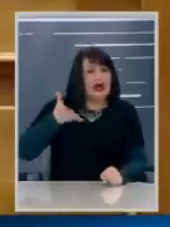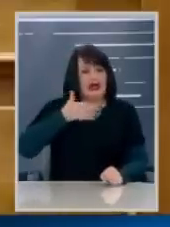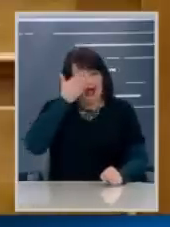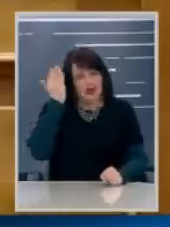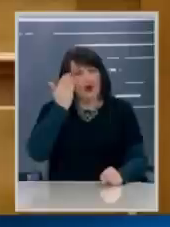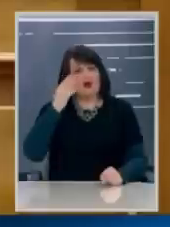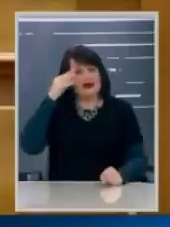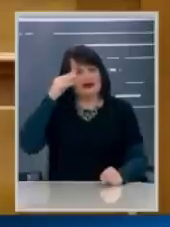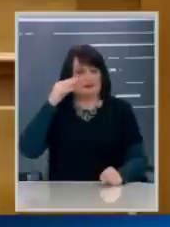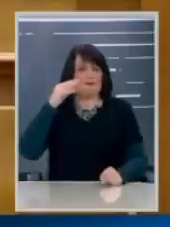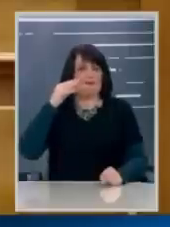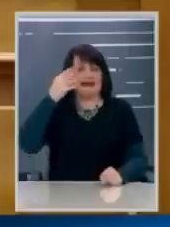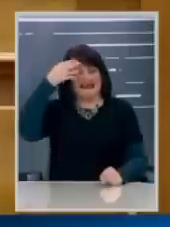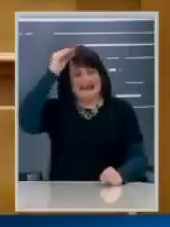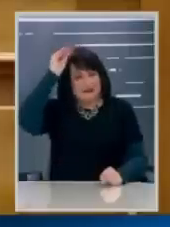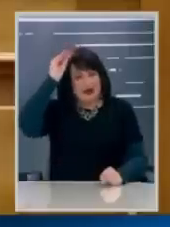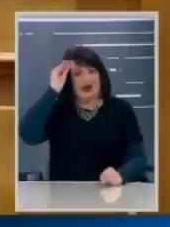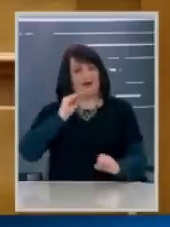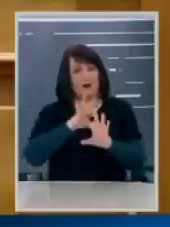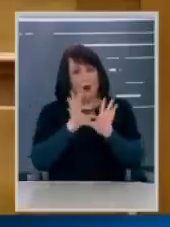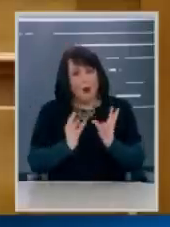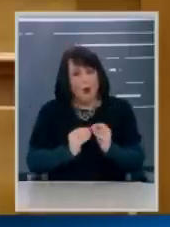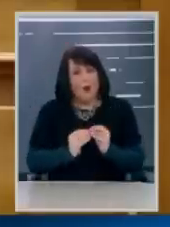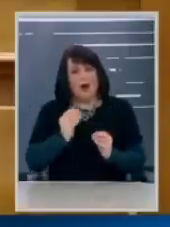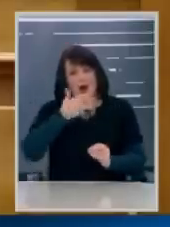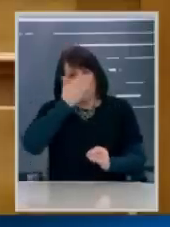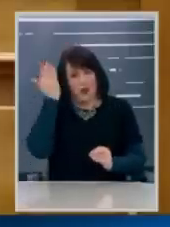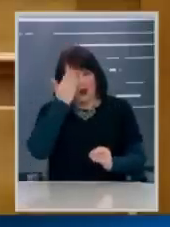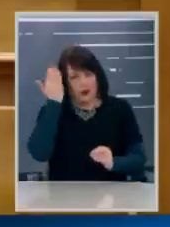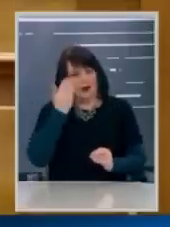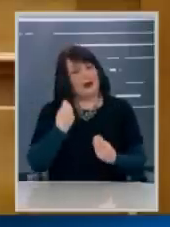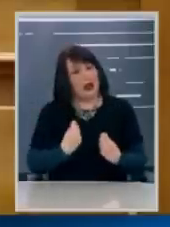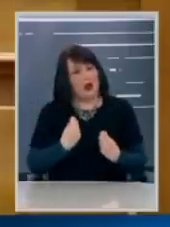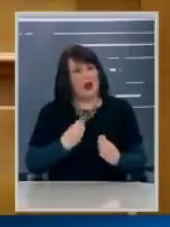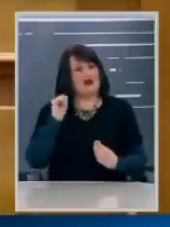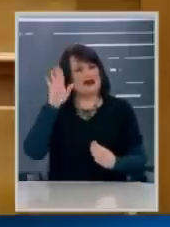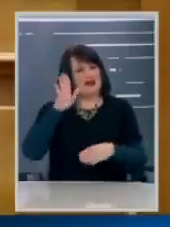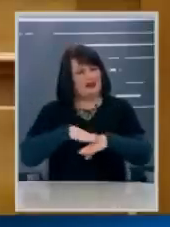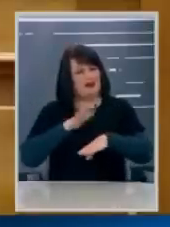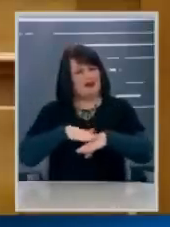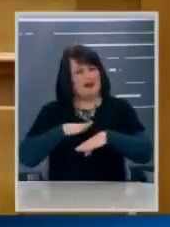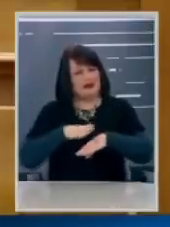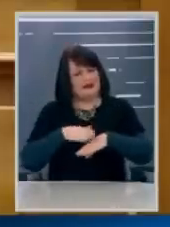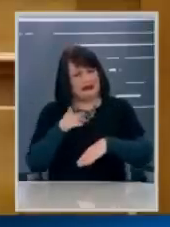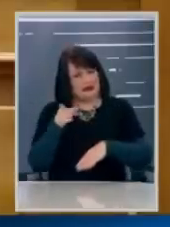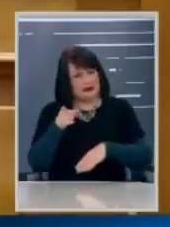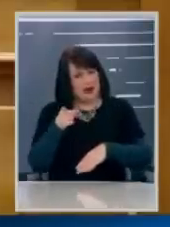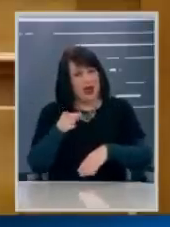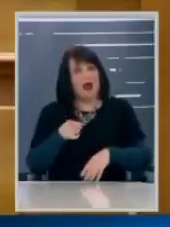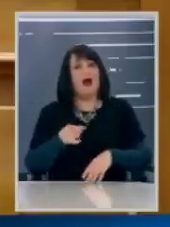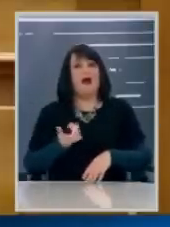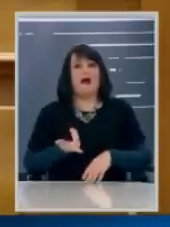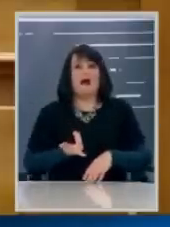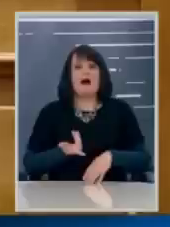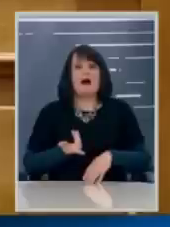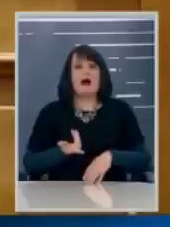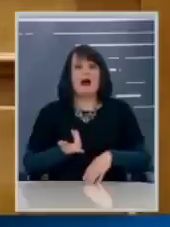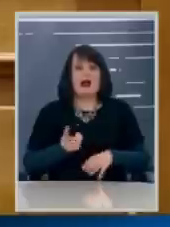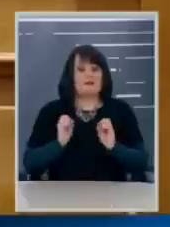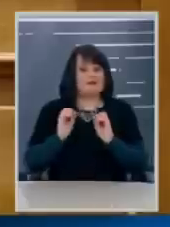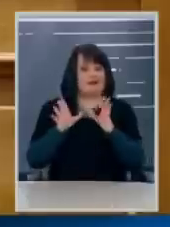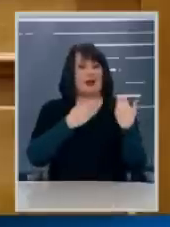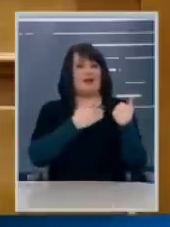τον Τσίπρα για τα λάθη που συνέβησαν. Αθωώνεται η ντόπια πολιτική τάξη και πάνε οι ευθύνες